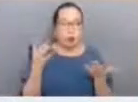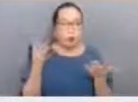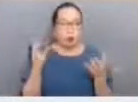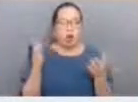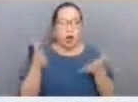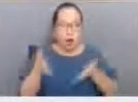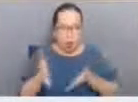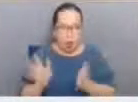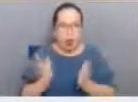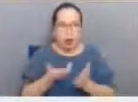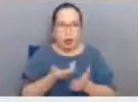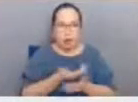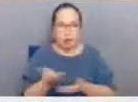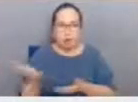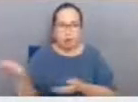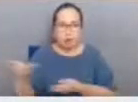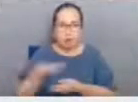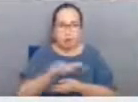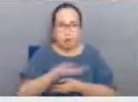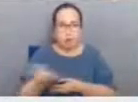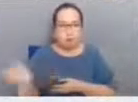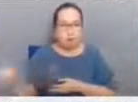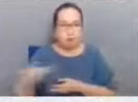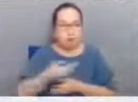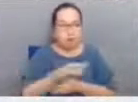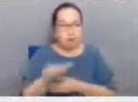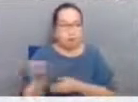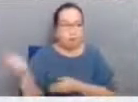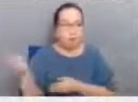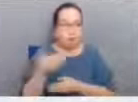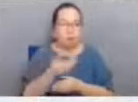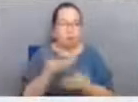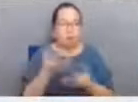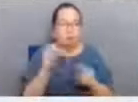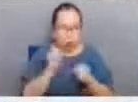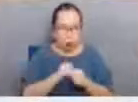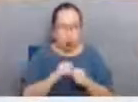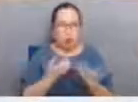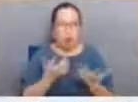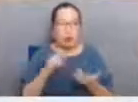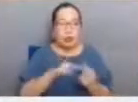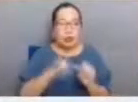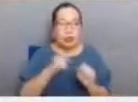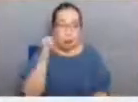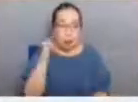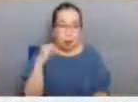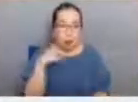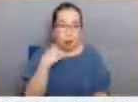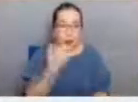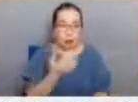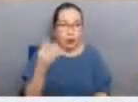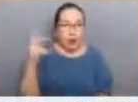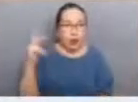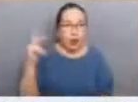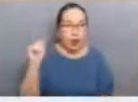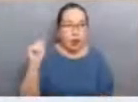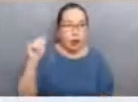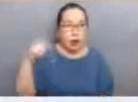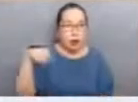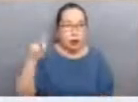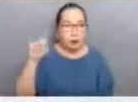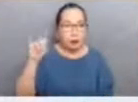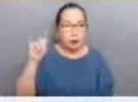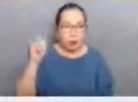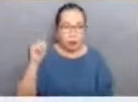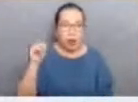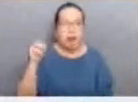ay nagtaas ng pamasahe sa bawat biyahe, ang dating 70 pesos na pamasahe ay naging 100 pesos na. Ang